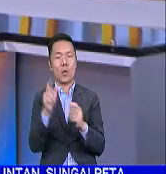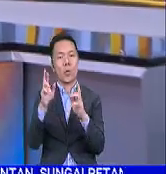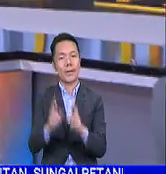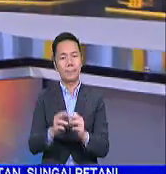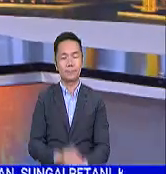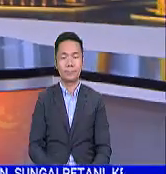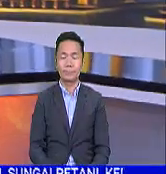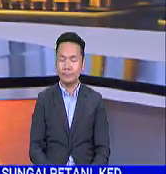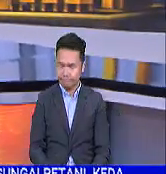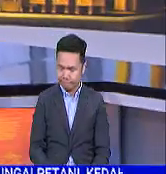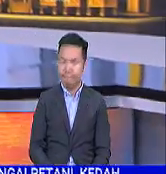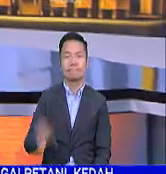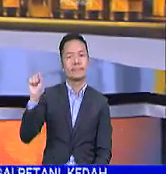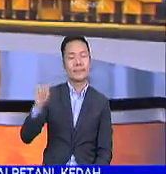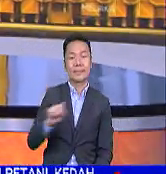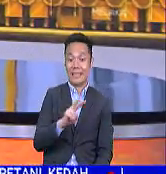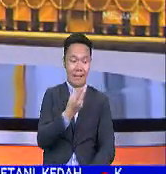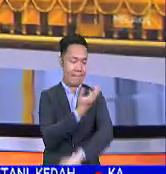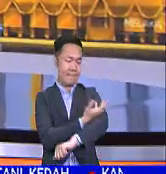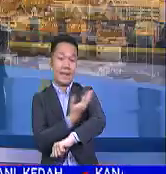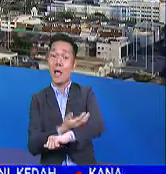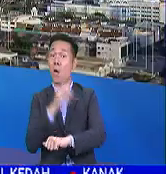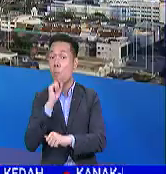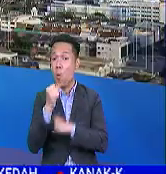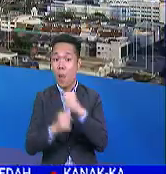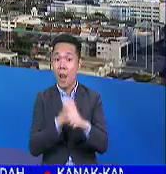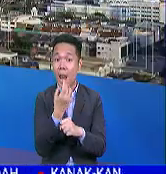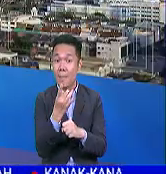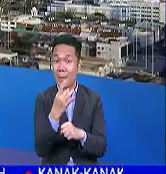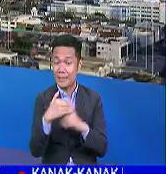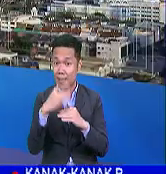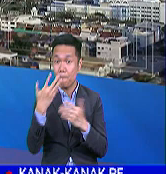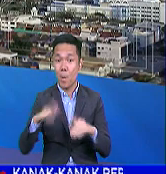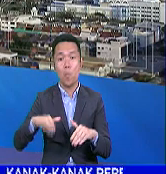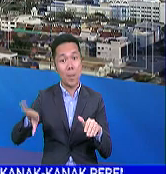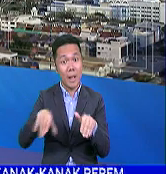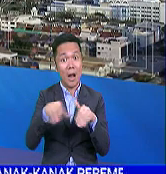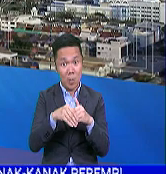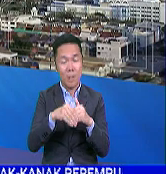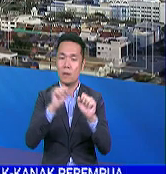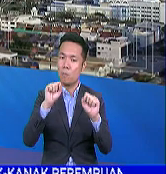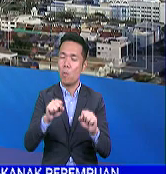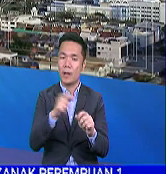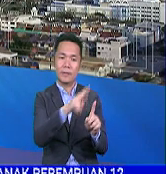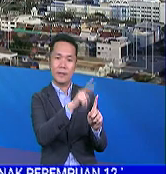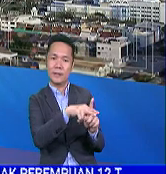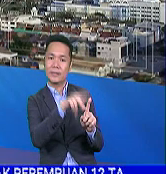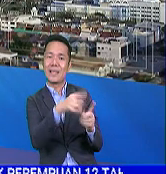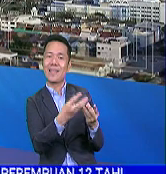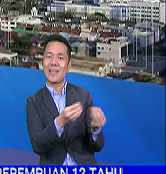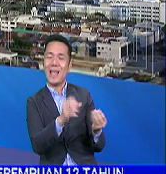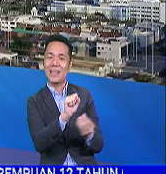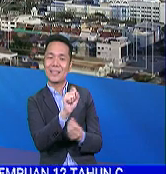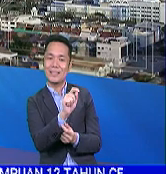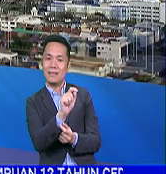Ya. Generasi kedua Felda berusia 18 tahun dan ke atas yang belum berkahwin kini boleh memohon skim tanah rakyat